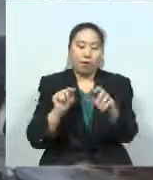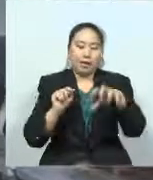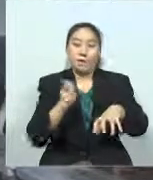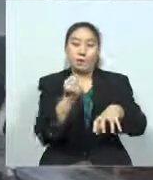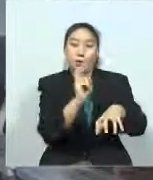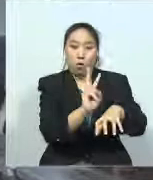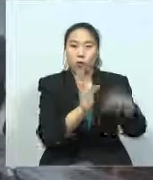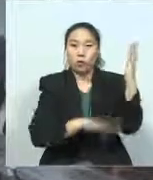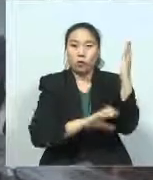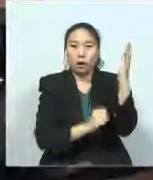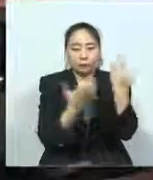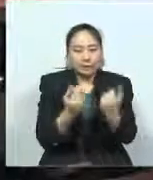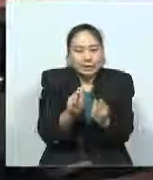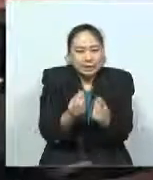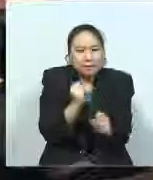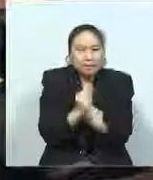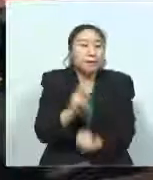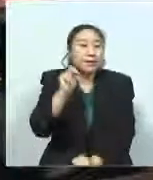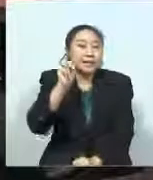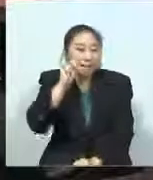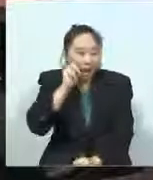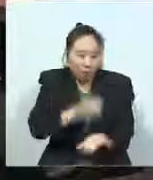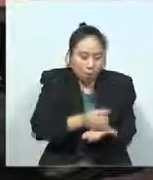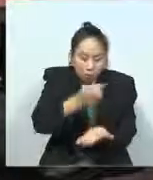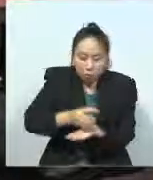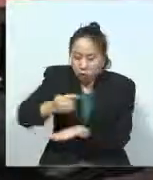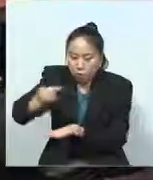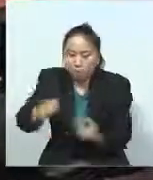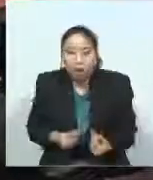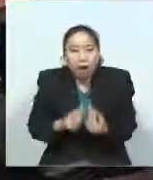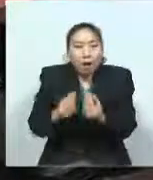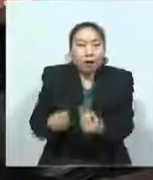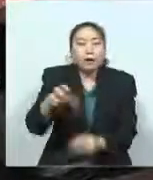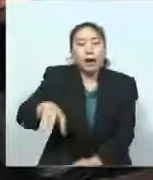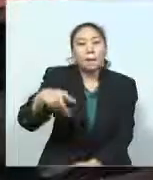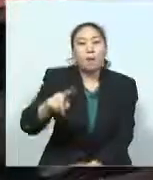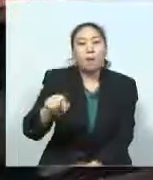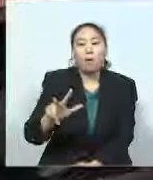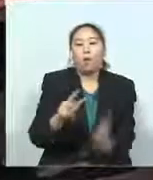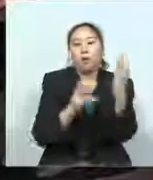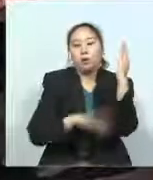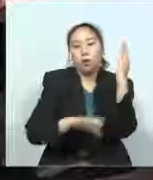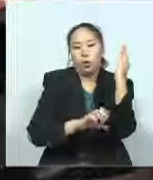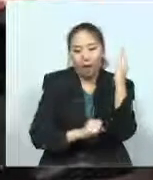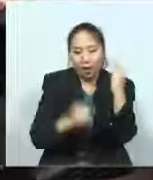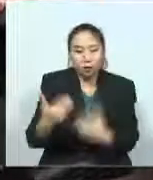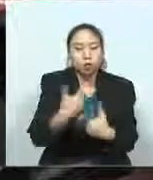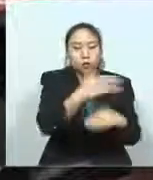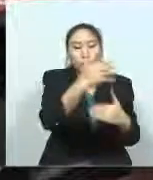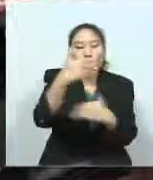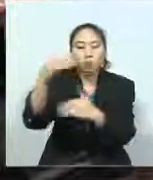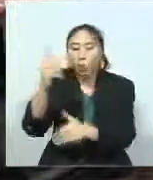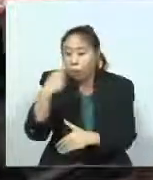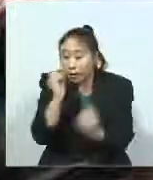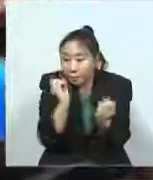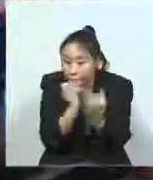านี่ค่ะตอนนี้เร่งผลิตน้ำดื่มนะคะไปส่งมอบให้กับสำนักงานป้องกันและบรรเทาสาธารณภัยจังหวัดสงขลาจะได้ส่งไปช่วยเหลือ